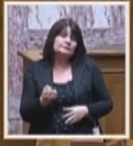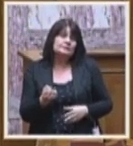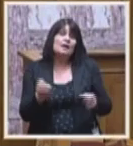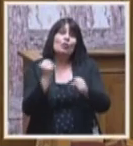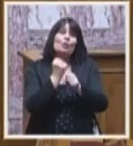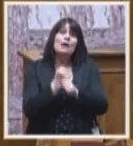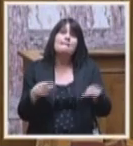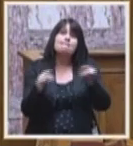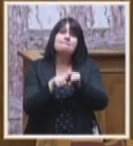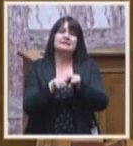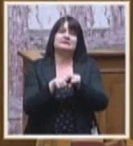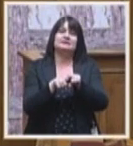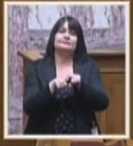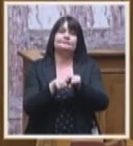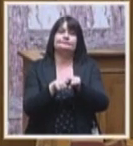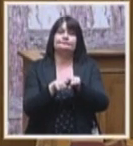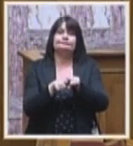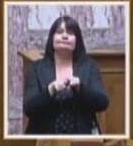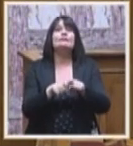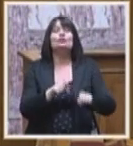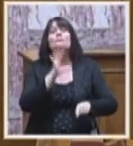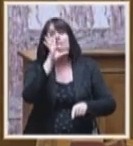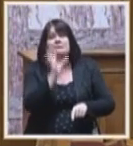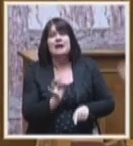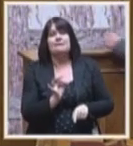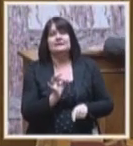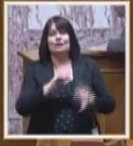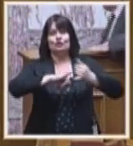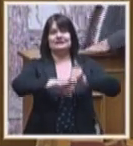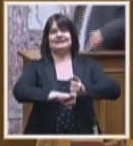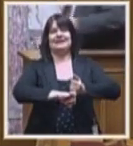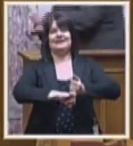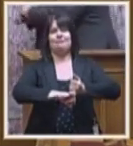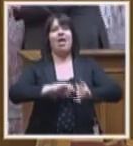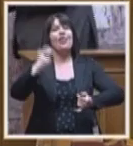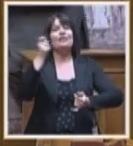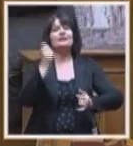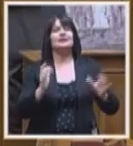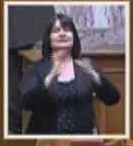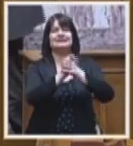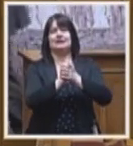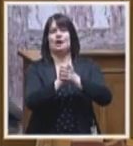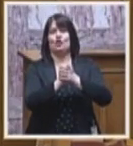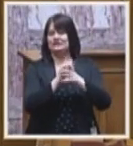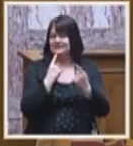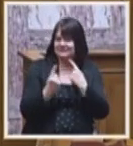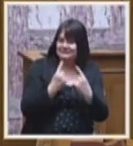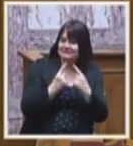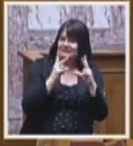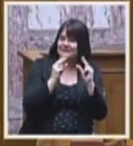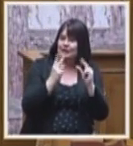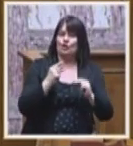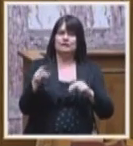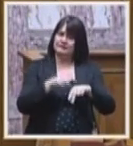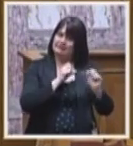δουλέψουμε μαζί για πάνω σε αυτό. Αυτό είναι το πραγματικό στοίχημα της εθνικής συνεννόησης. Πέραν της συγκυρίας, πέραν της κρίσης